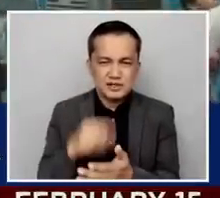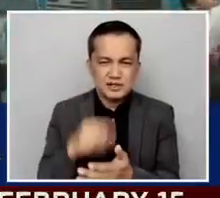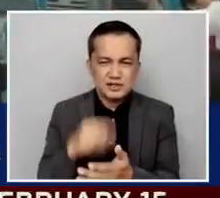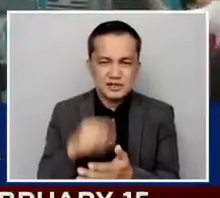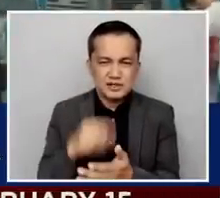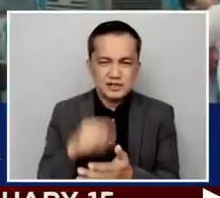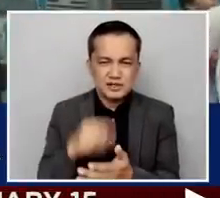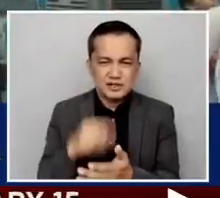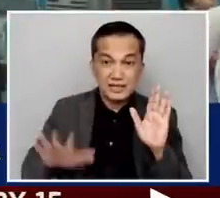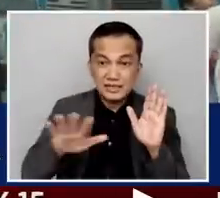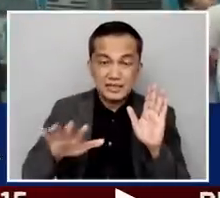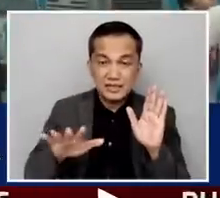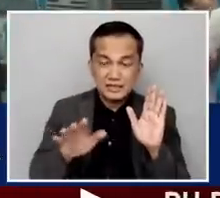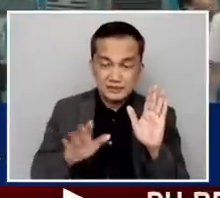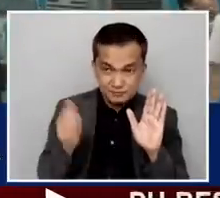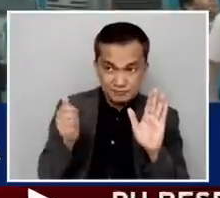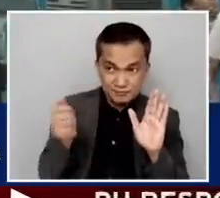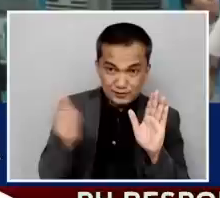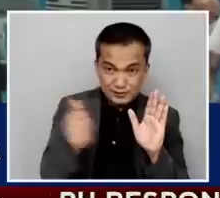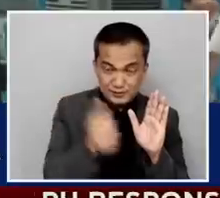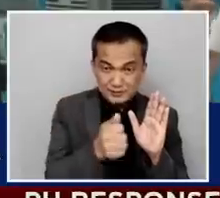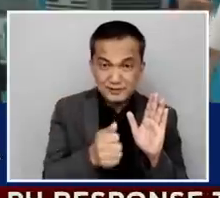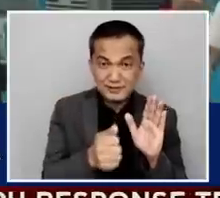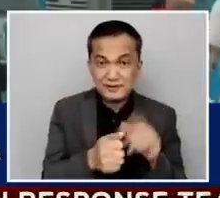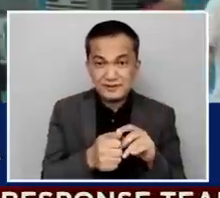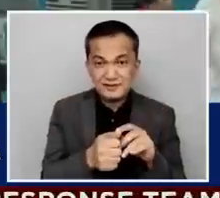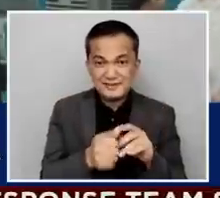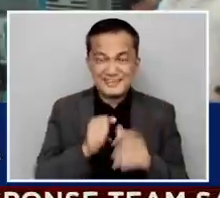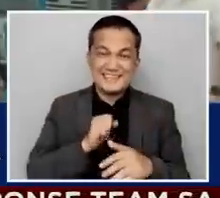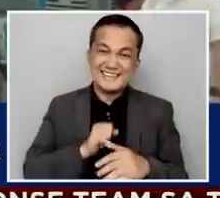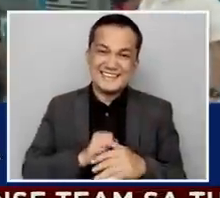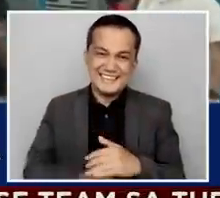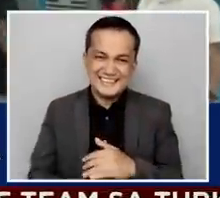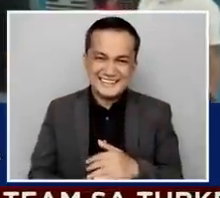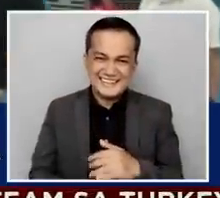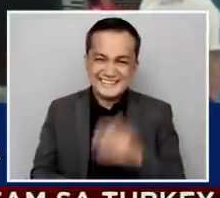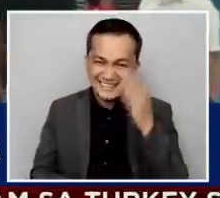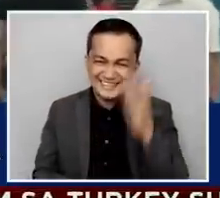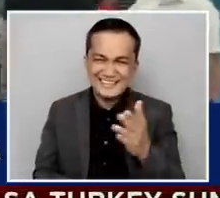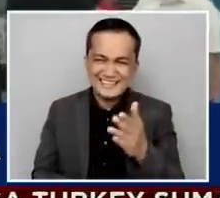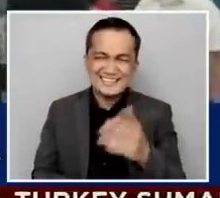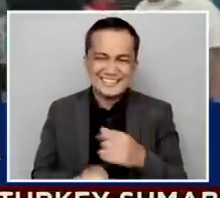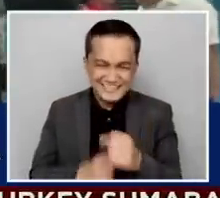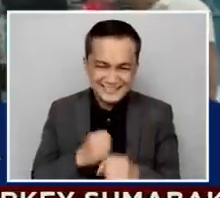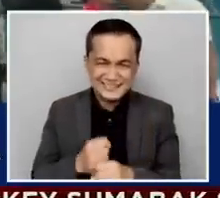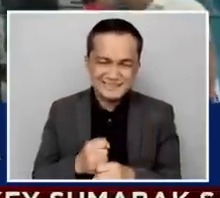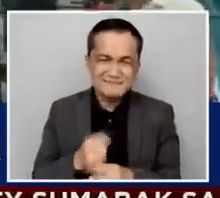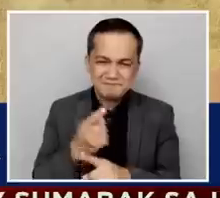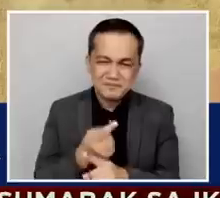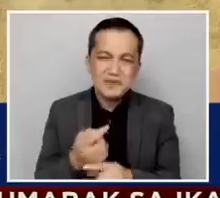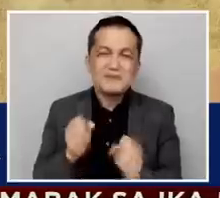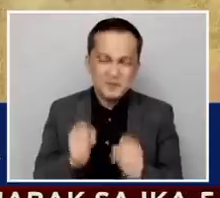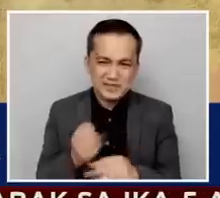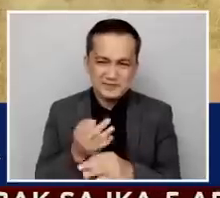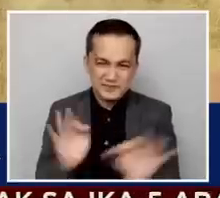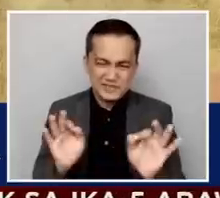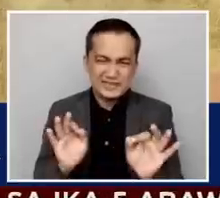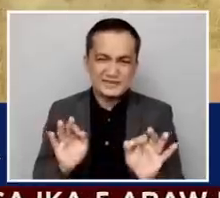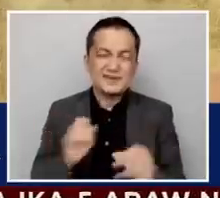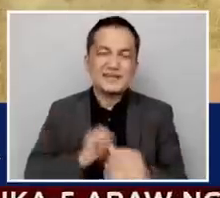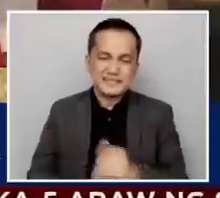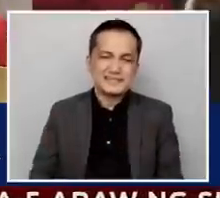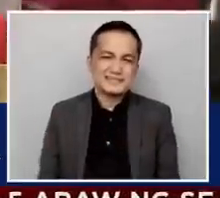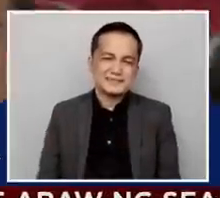na kung sila po ay mga anak sa mga darating na buwan o taon ay libre po ang panganganak nila.